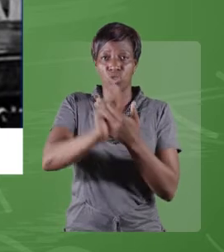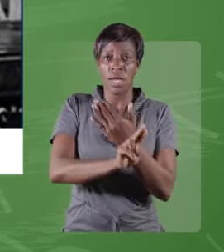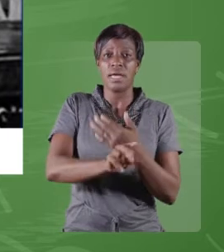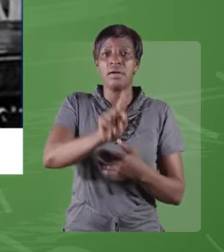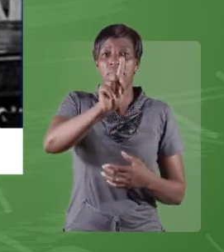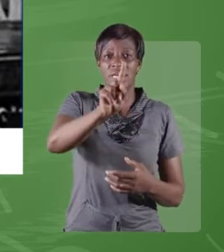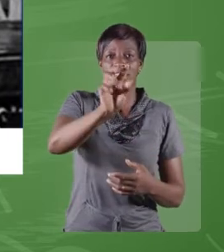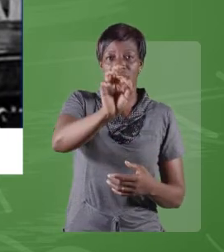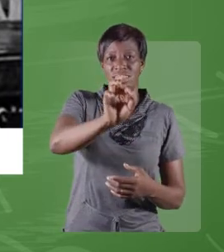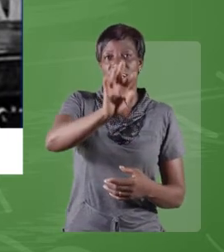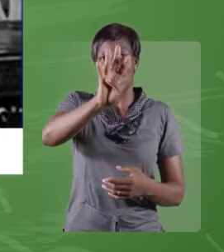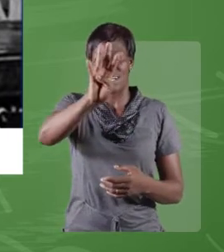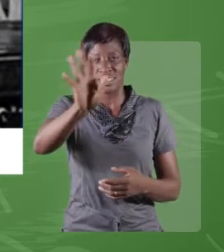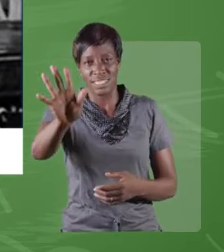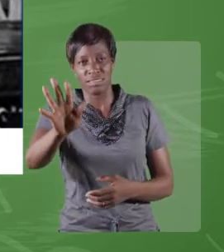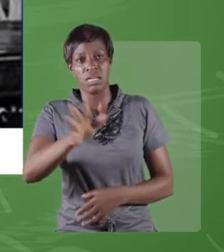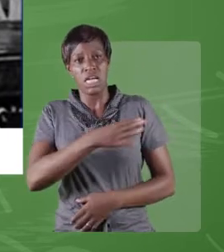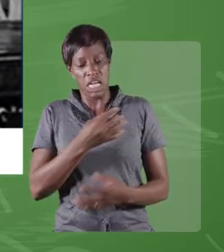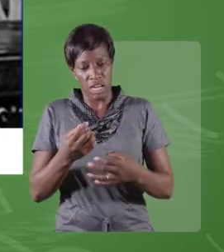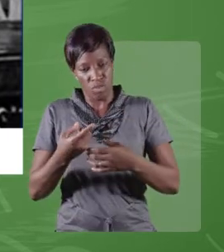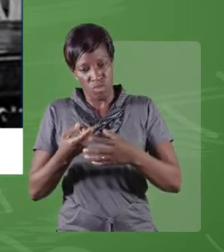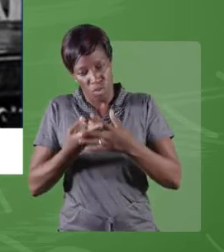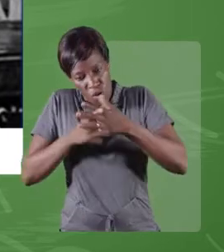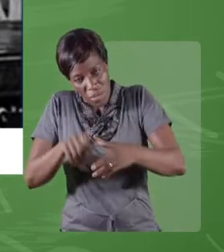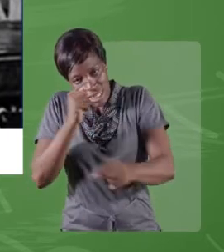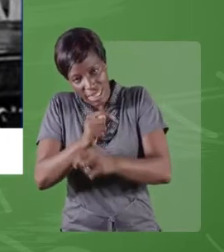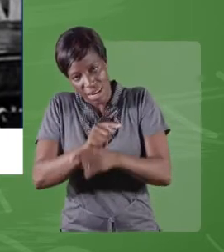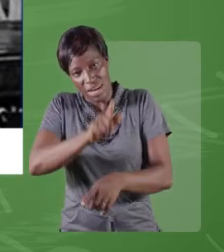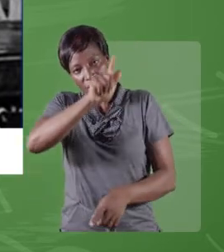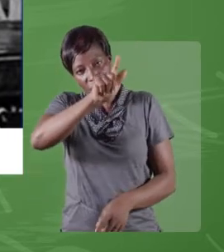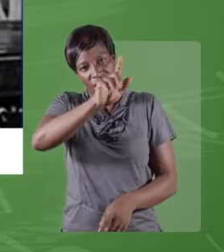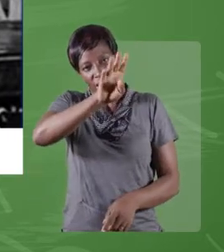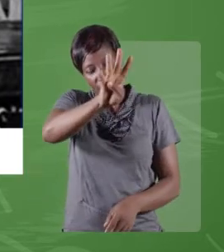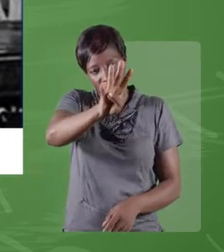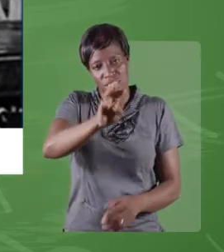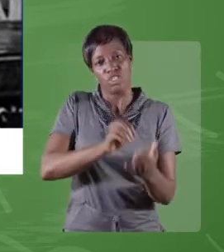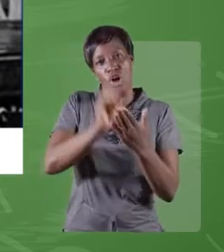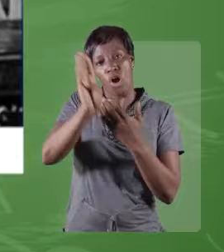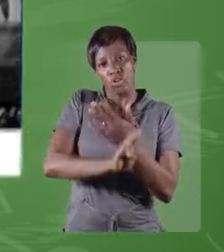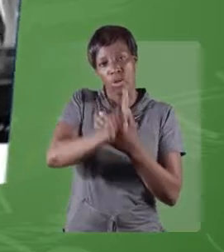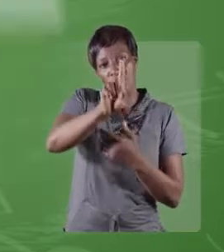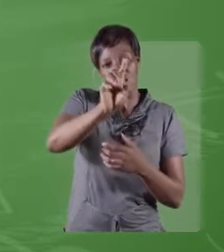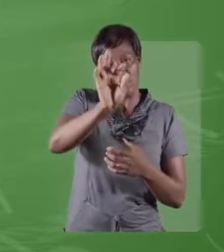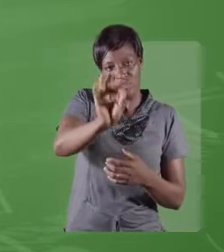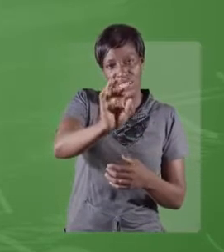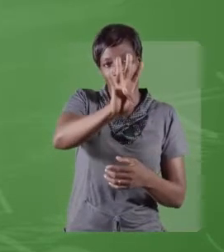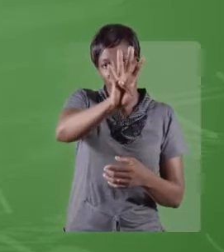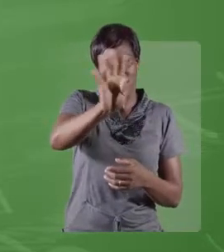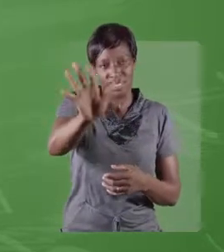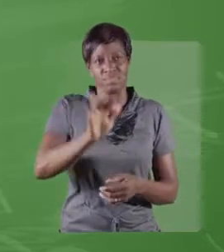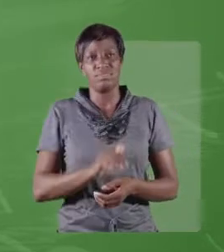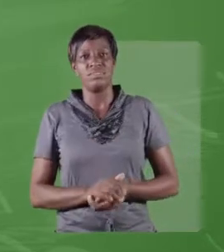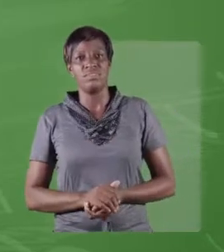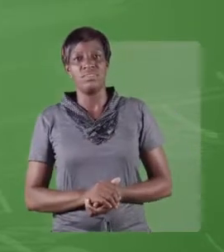rentre en vigueur dès le 24 octobre 1945. À la fin de